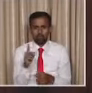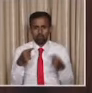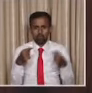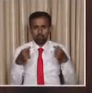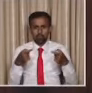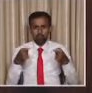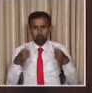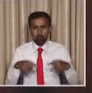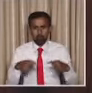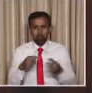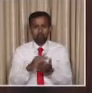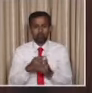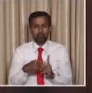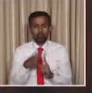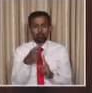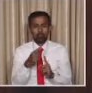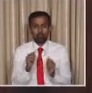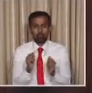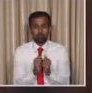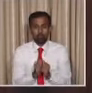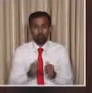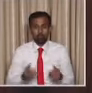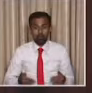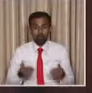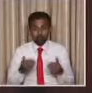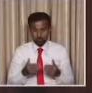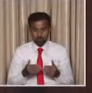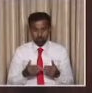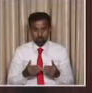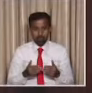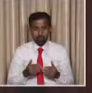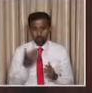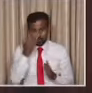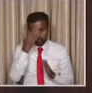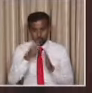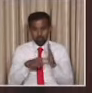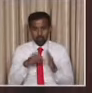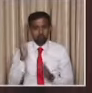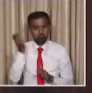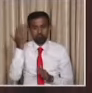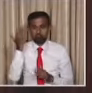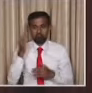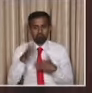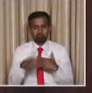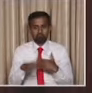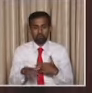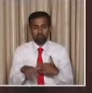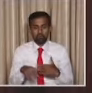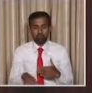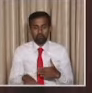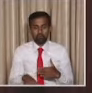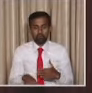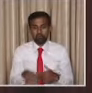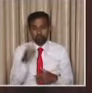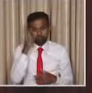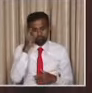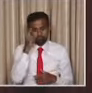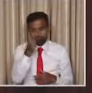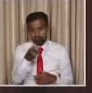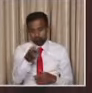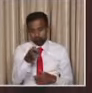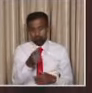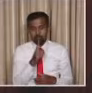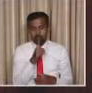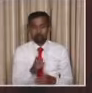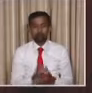පස්සේ කරපු සංවර්ධනේ අදටත් යාපනයේ කිසි කෙනෙකුට කරන්න බැරි වුණා. ඒක හොඳට මතක තියාගන්න කියලා